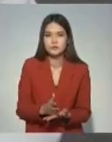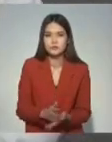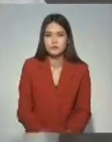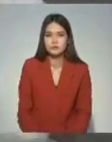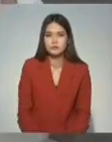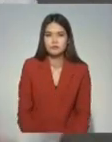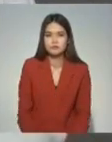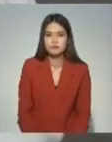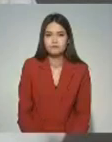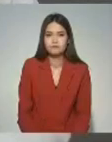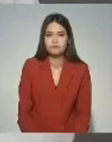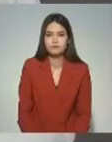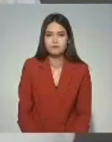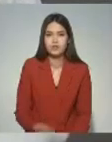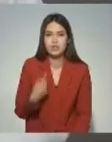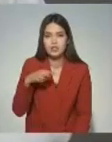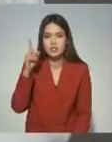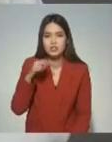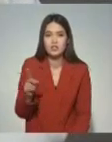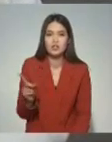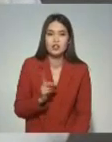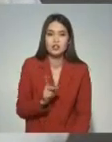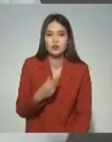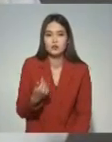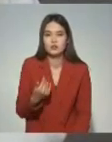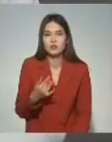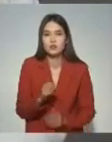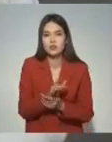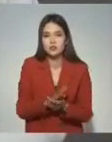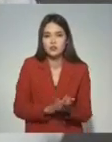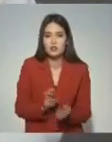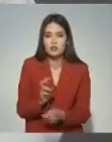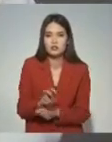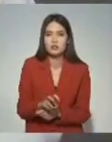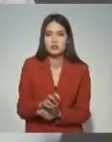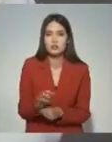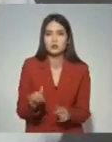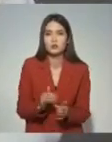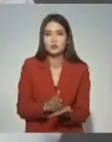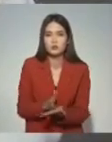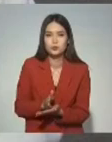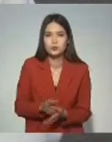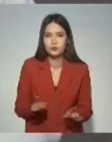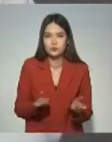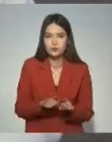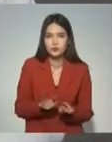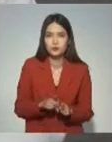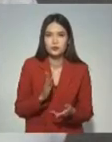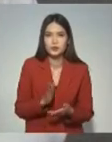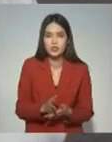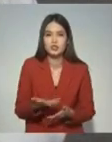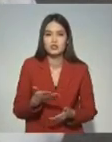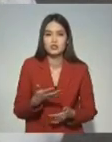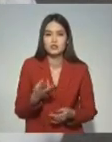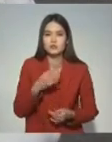То есть итог такой, что он будет просто лежать, да, без движения. Подключен к аппарату ИВЛ. И дальше его